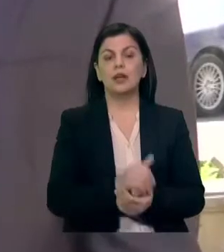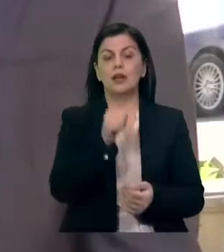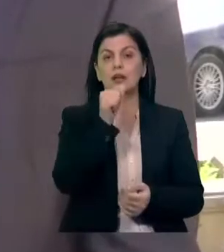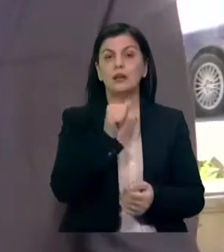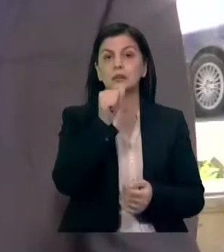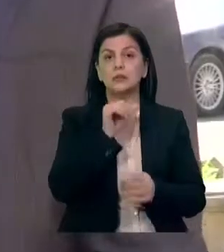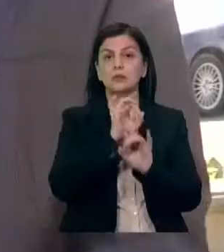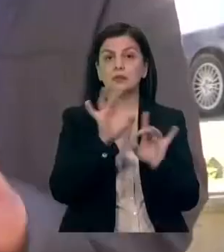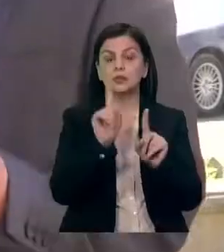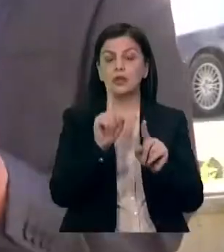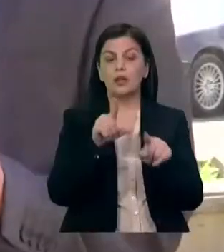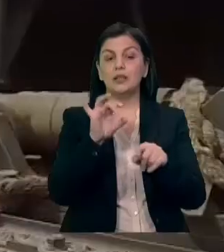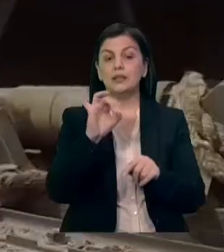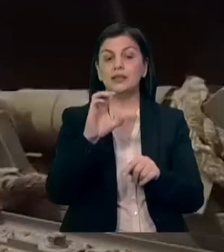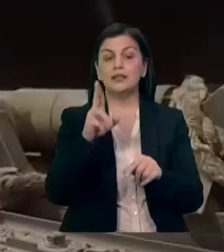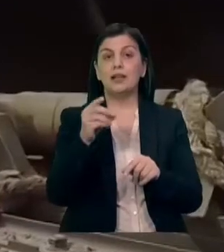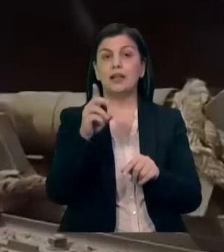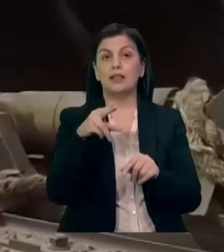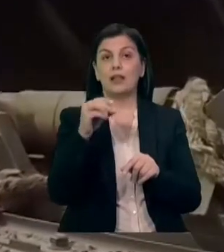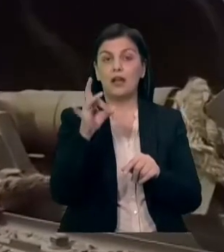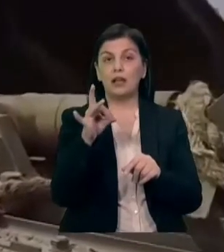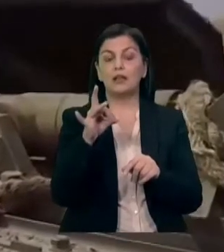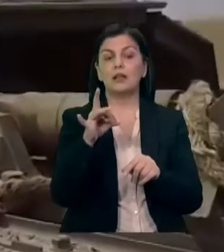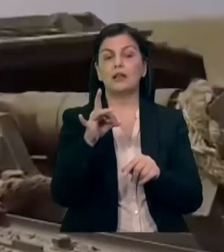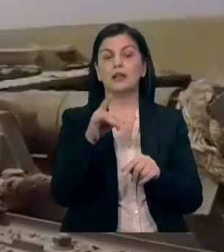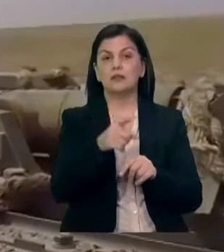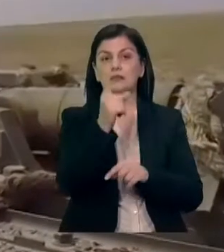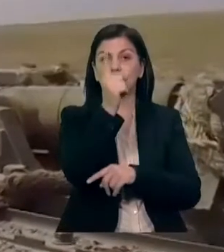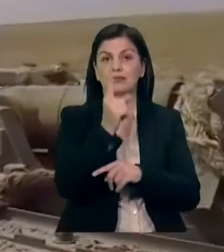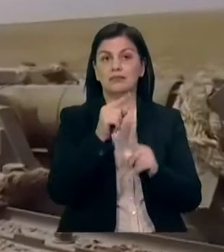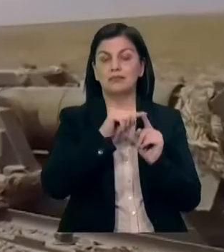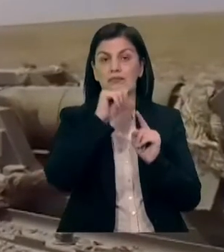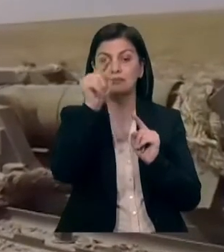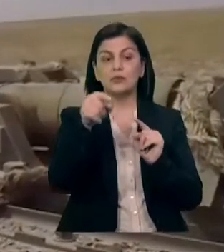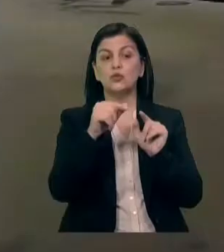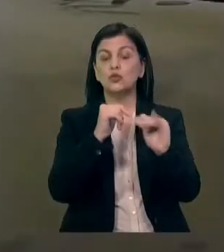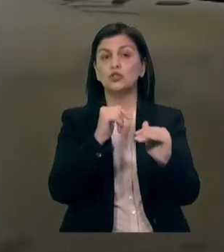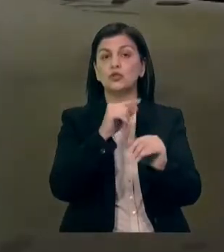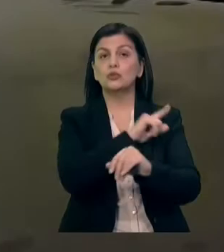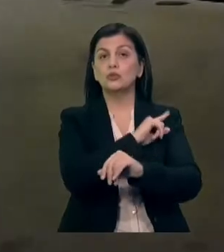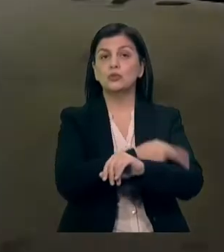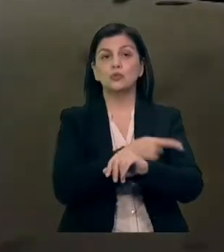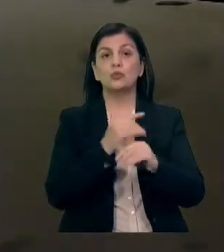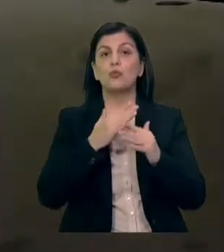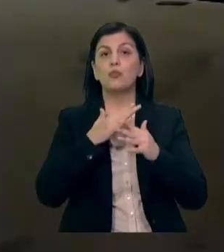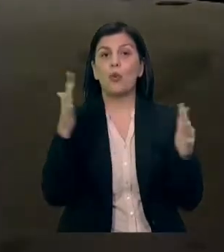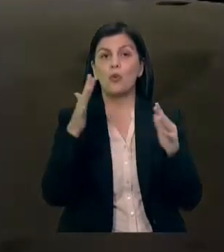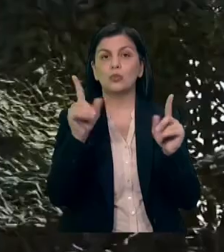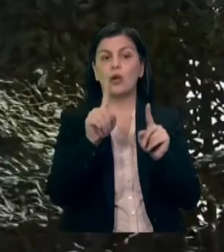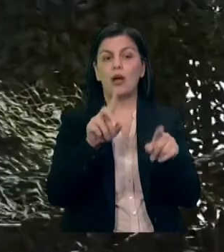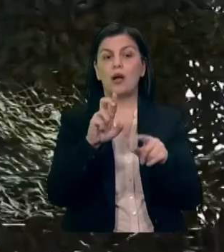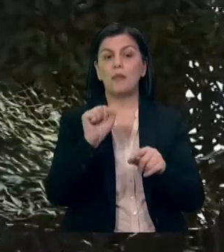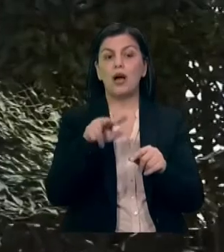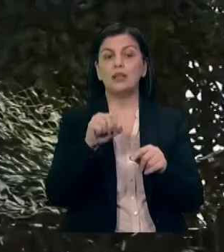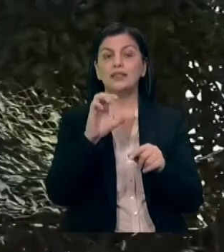Mütəxəssislərin fikrincə, İskəndər operativ taktiki raket komplekslərinin ən mühüm özəlliyi ondan ibarətdir ki, bu raketlər ballistik